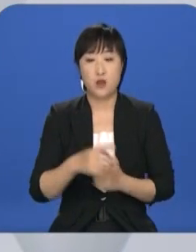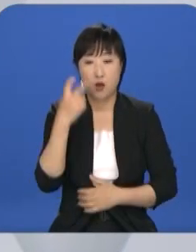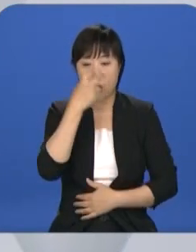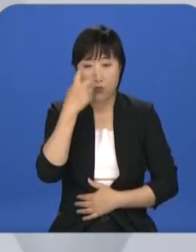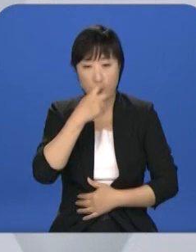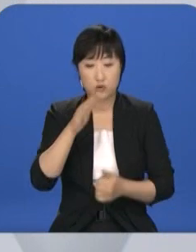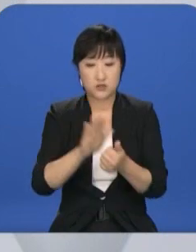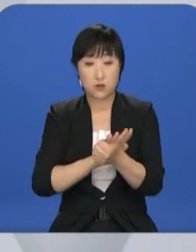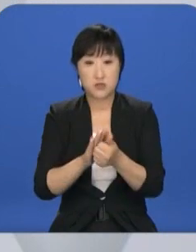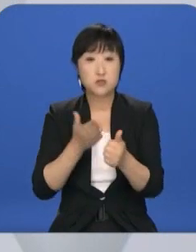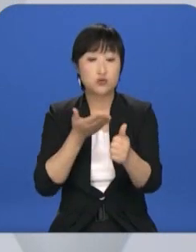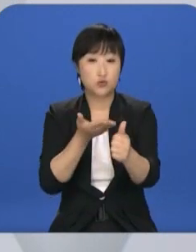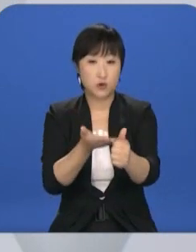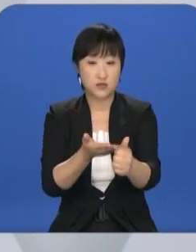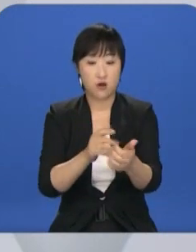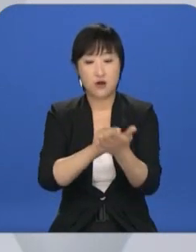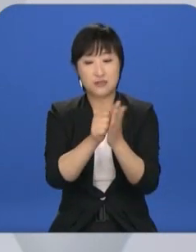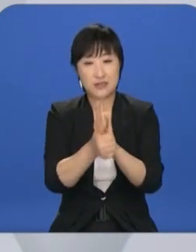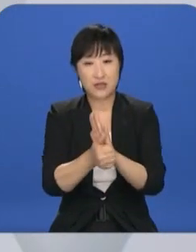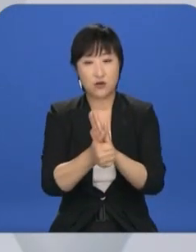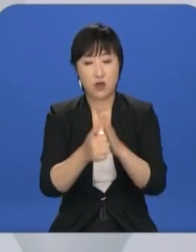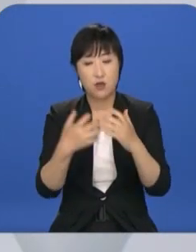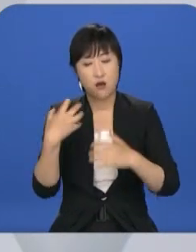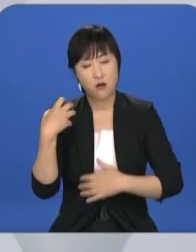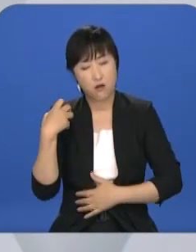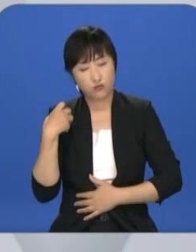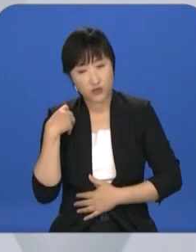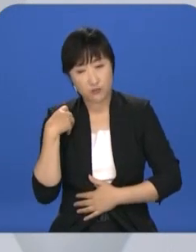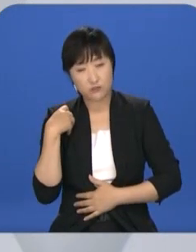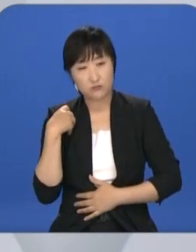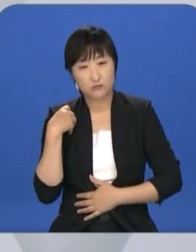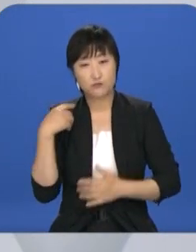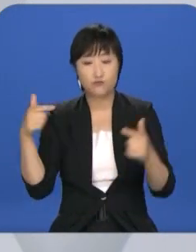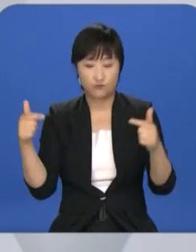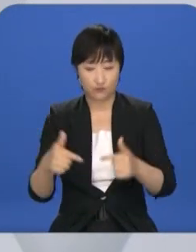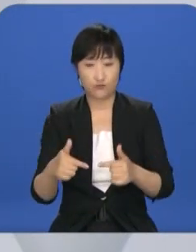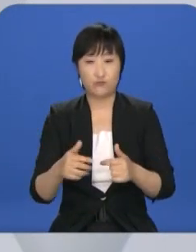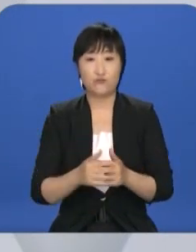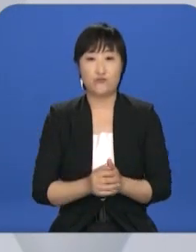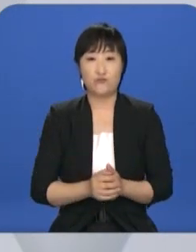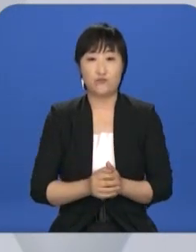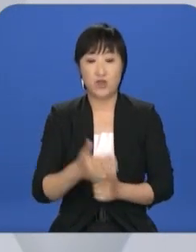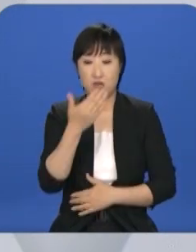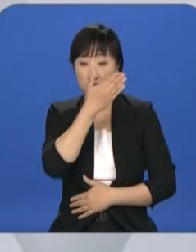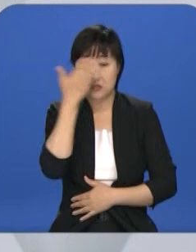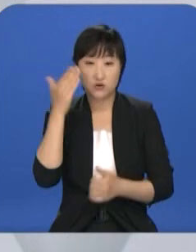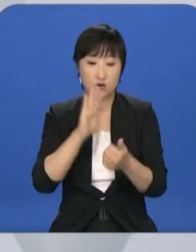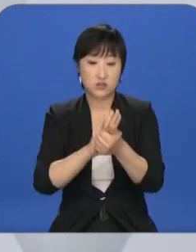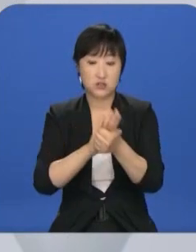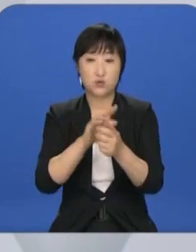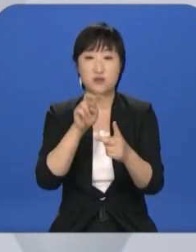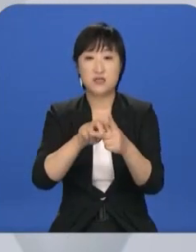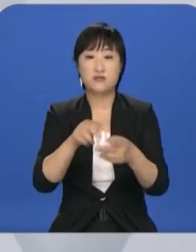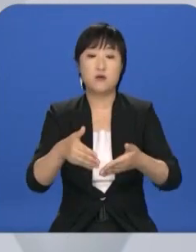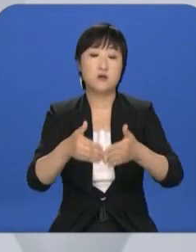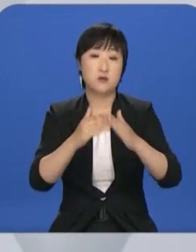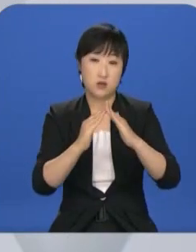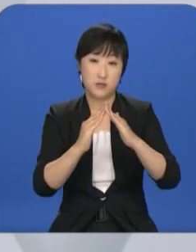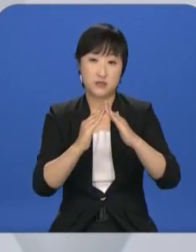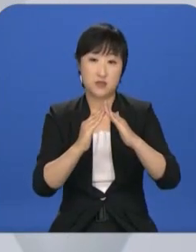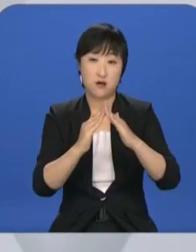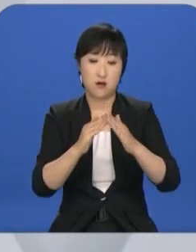보육 서비스를 제공해서 자녀의 양육 부담을 덜어드리도록 하겠습니다. 청년 지원센터를